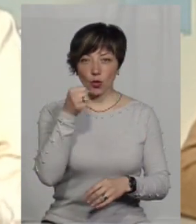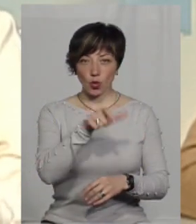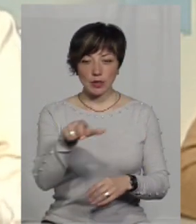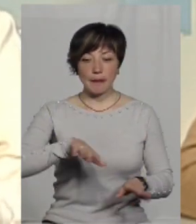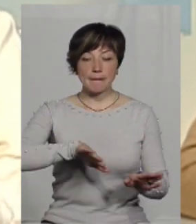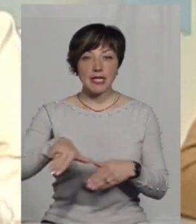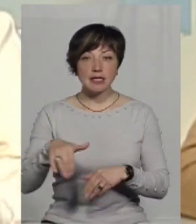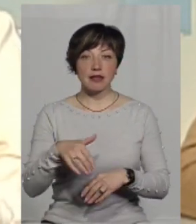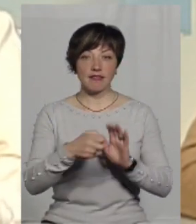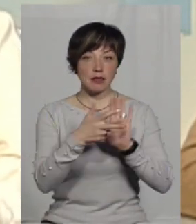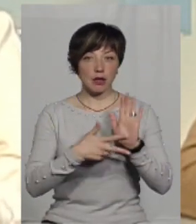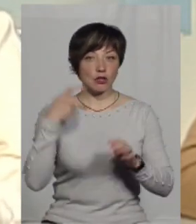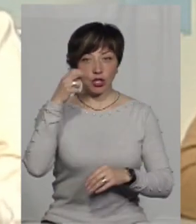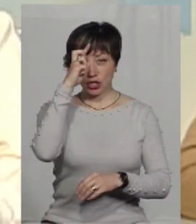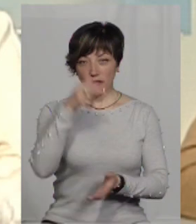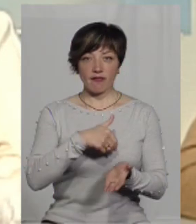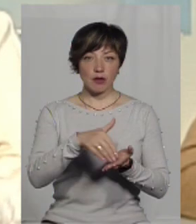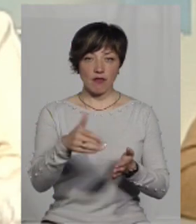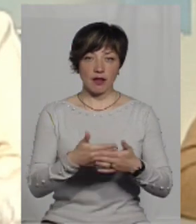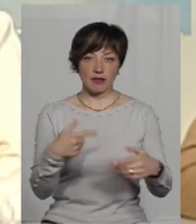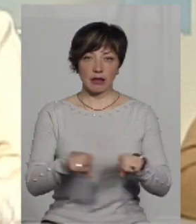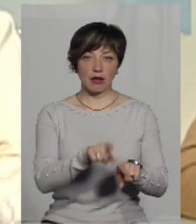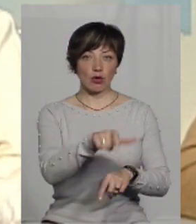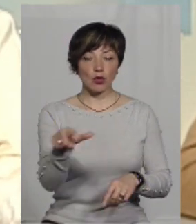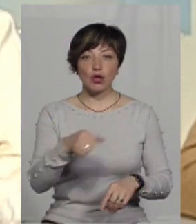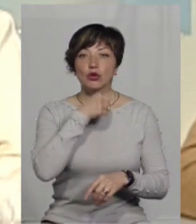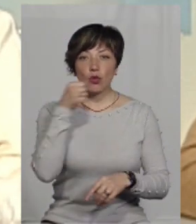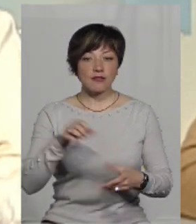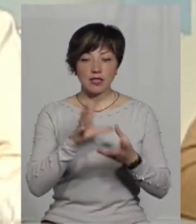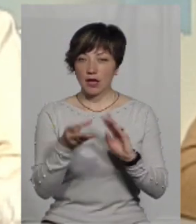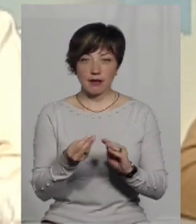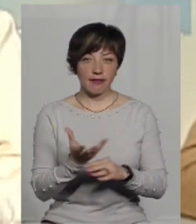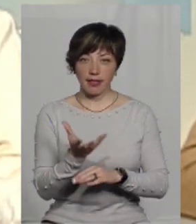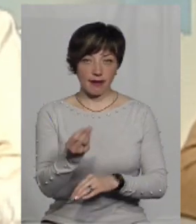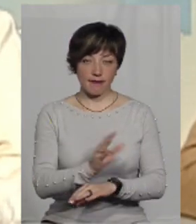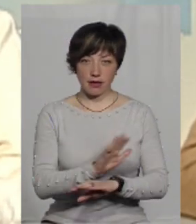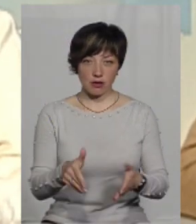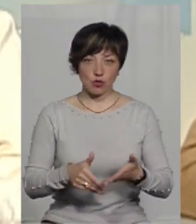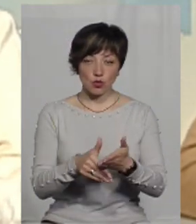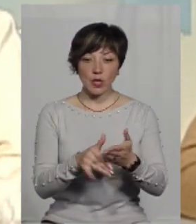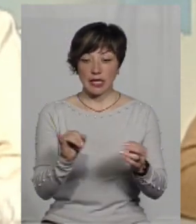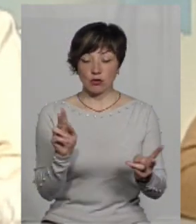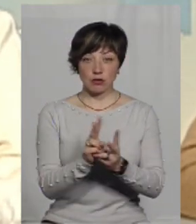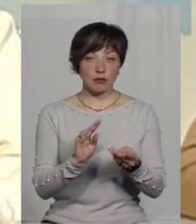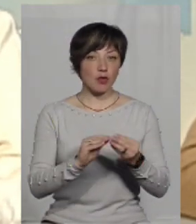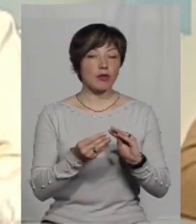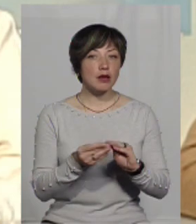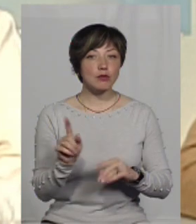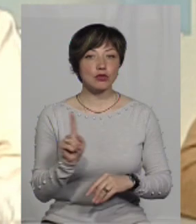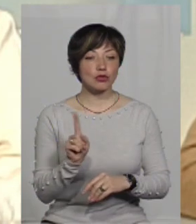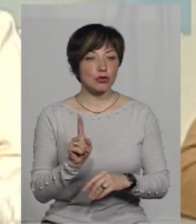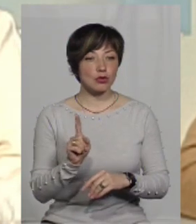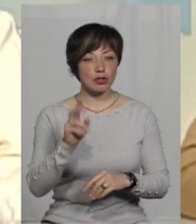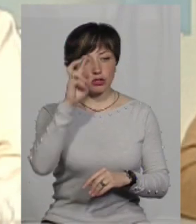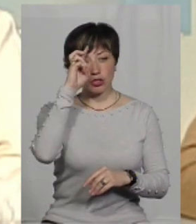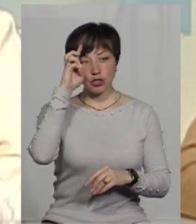що після 18 років держава взагалі відмовляється від таких людей. Дорослих взагалі не фінансують, і стикаємося ми з тою проблемою, що